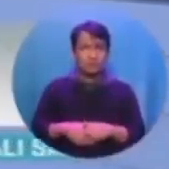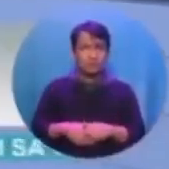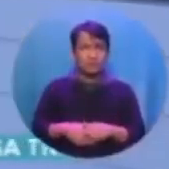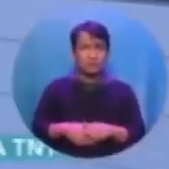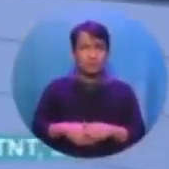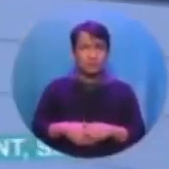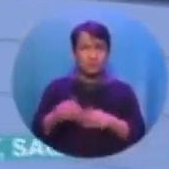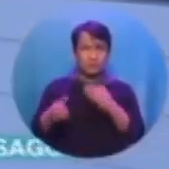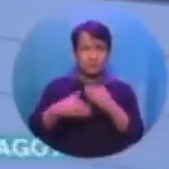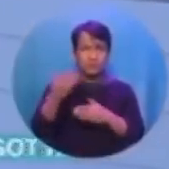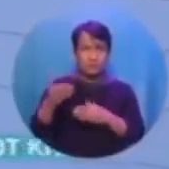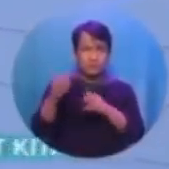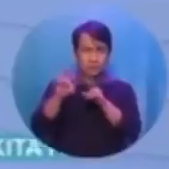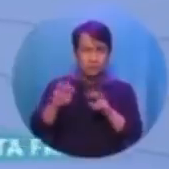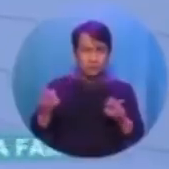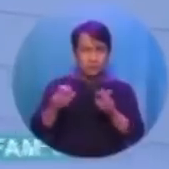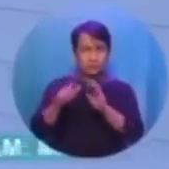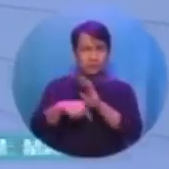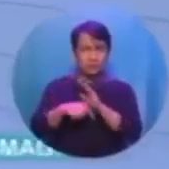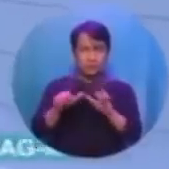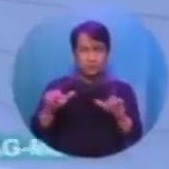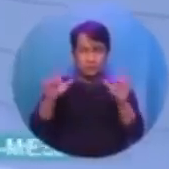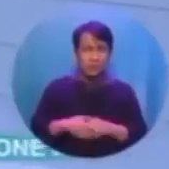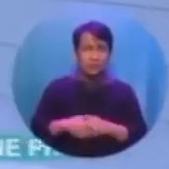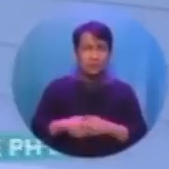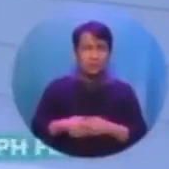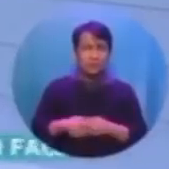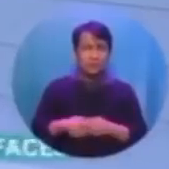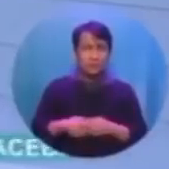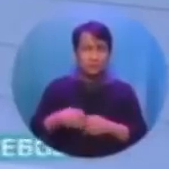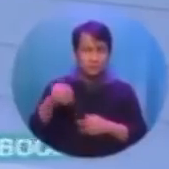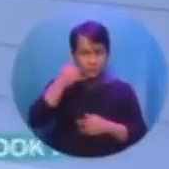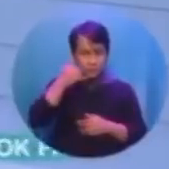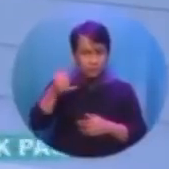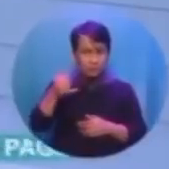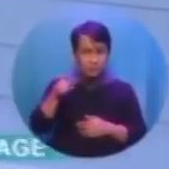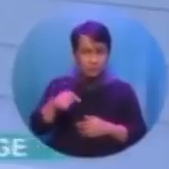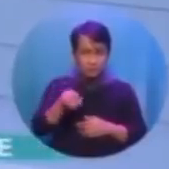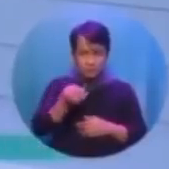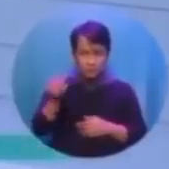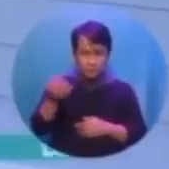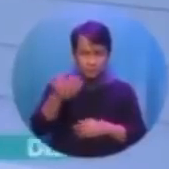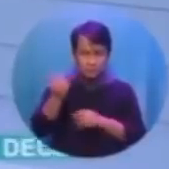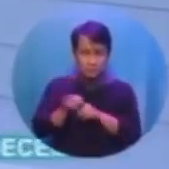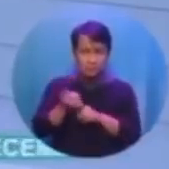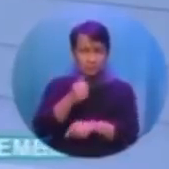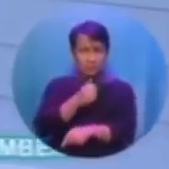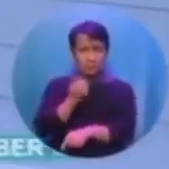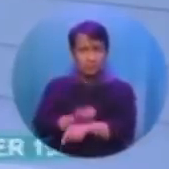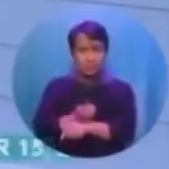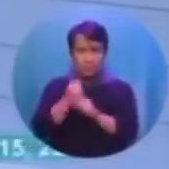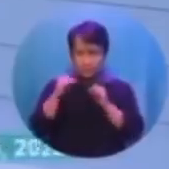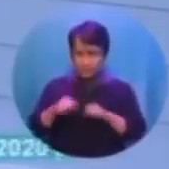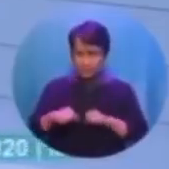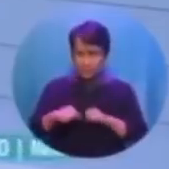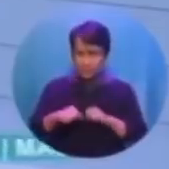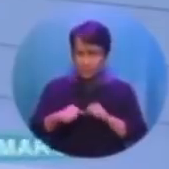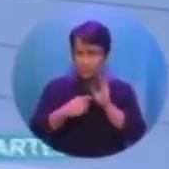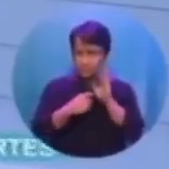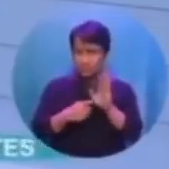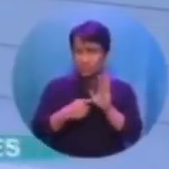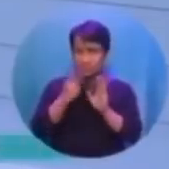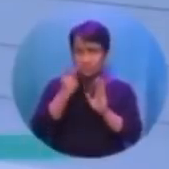Anyway, tutuloy pa rin po namin pag-imbisiga hanggang mamaya po sa Wanted sa radyo. Magtatawag pa rin po kami ng ilan sa mga otoridad natin na maaring makashed